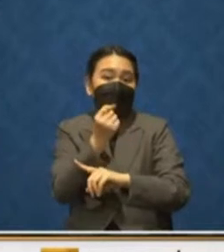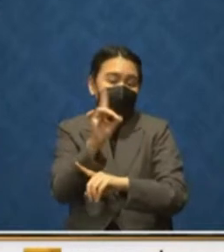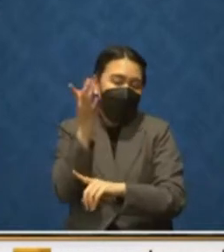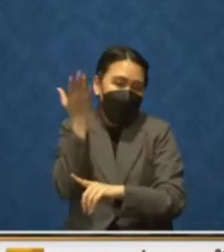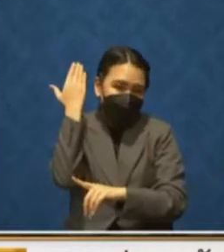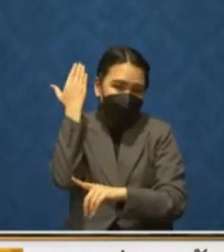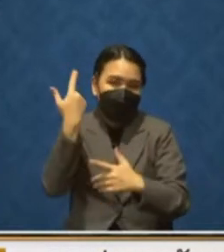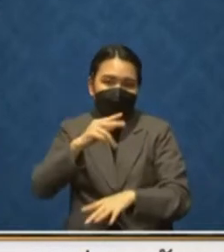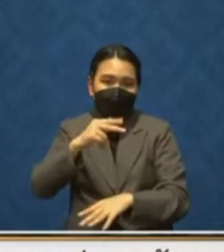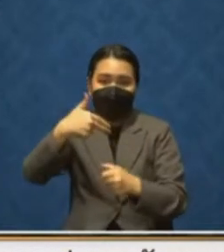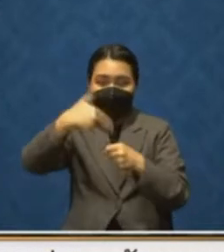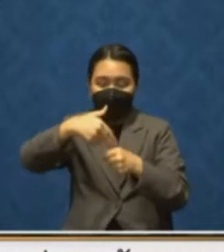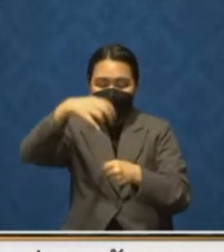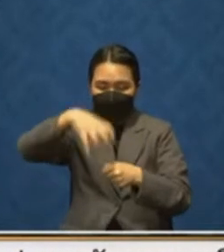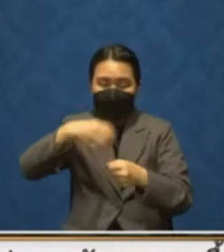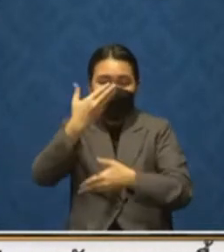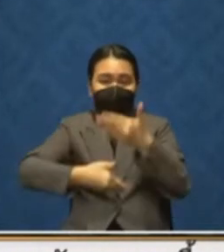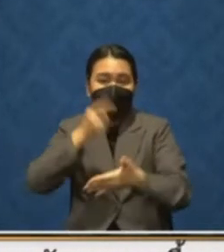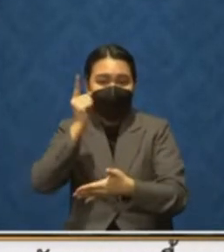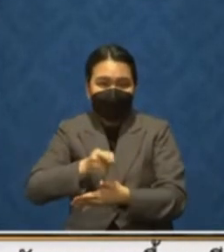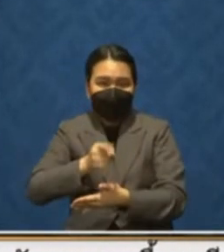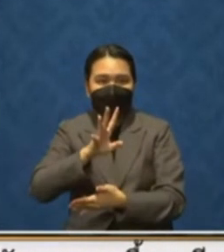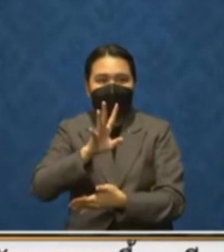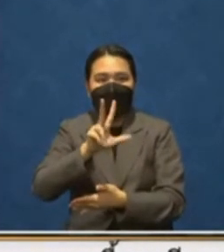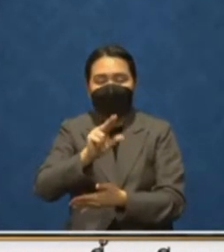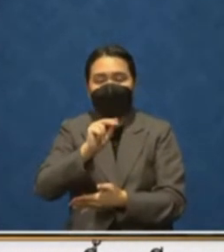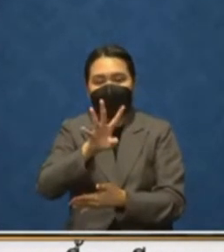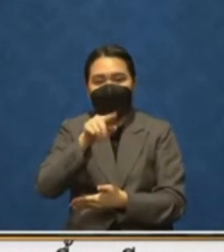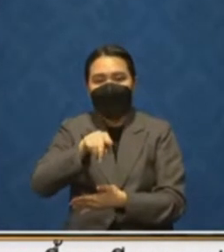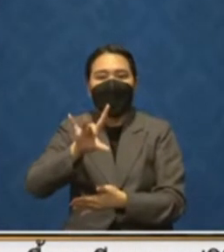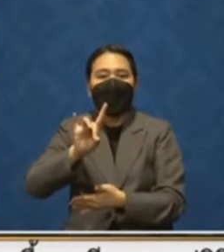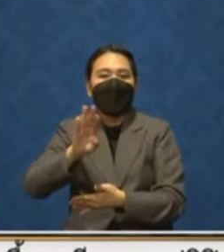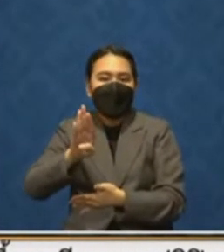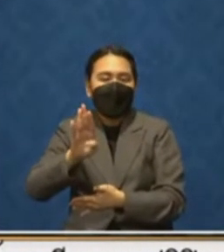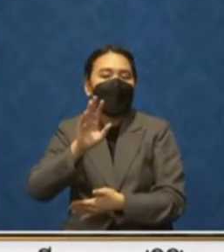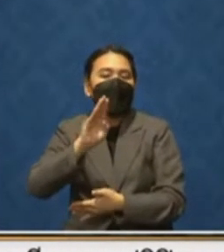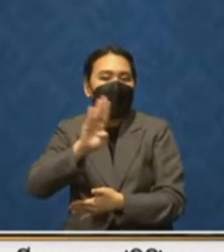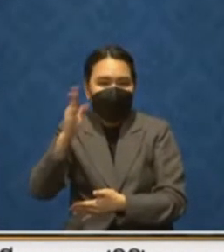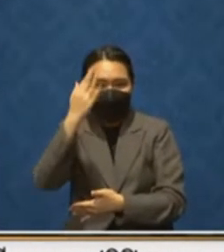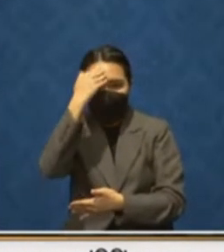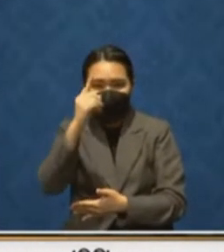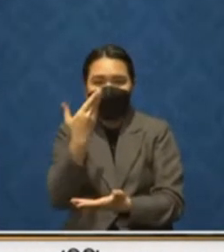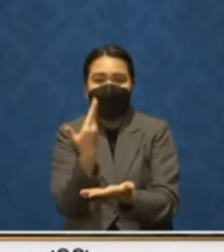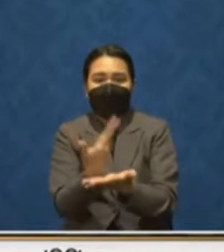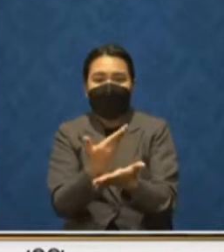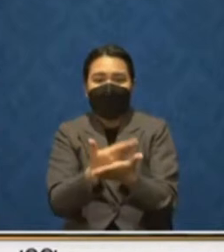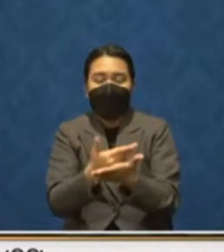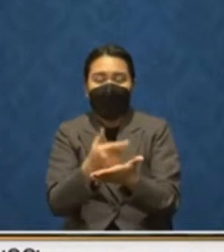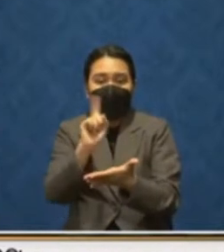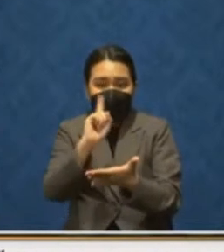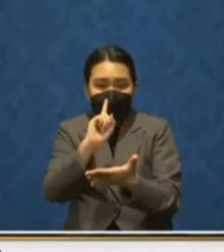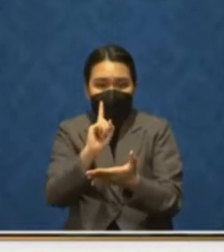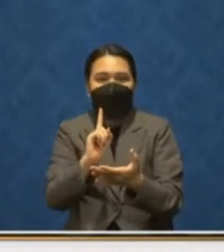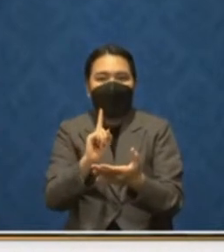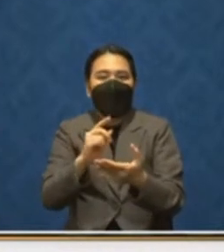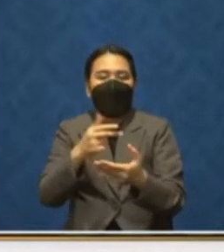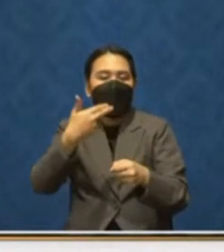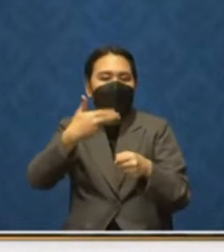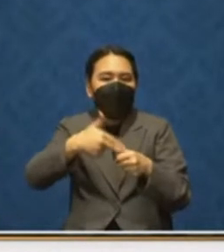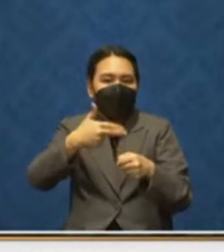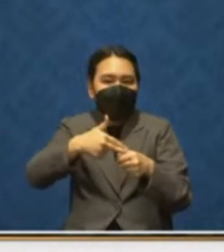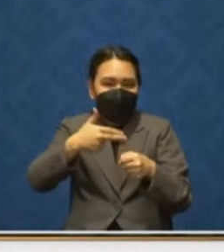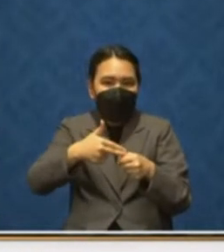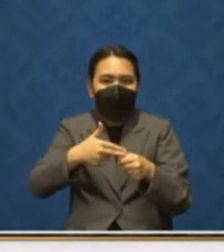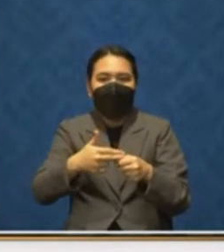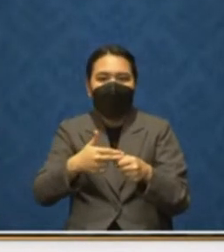หน้าปั๊มอยู่ 34บาทก็ท่านเอาเงินกองทุนที่ท่านหักมาจากคนที่ใช้แก๊สโซฮอล์บางคนที่เติมน้ำมันเบนซินรถเก๋งนี่แหละท่าน